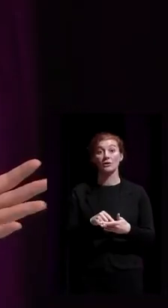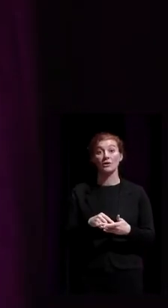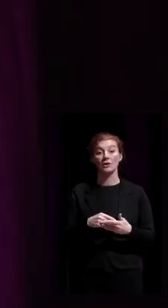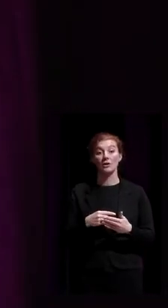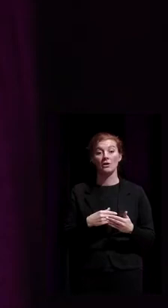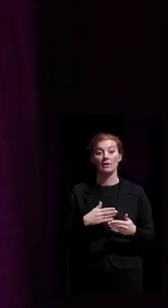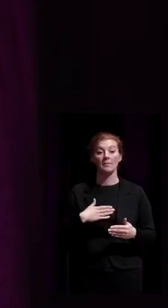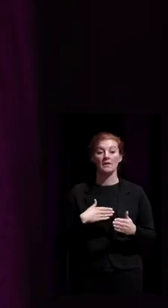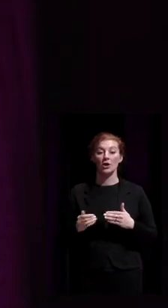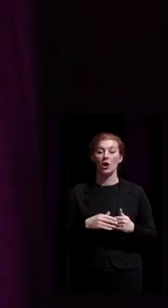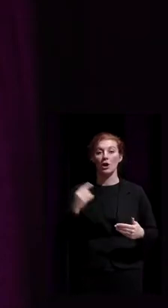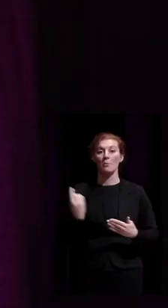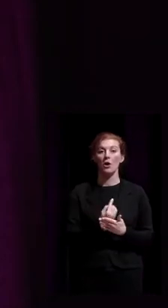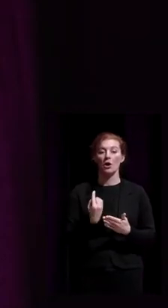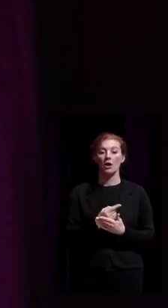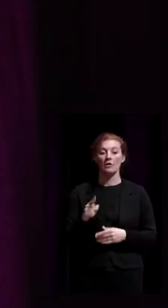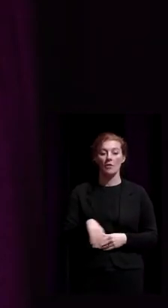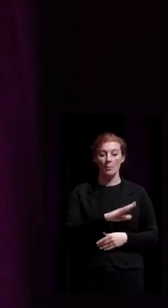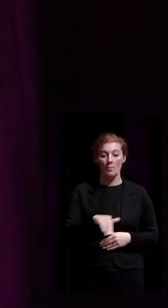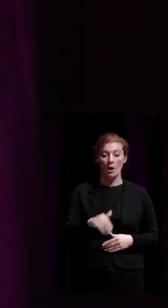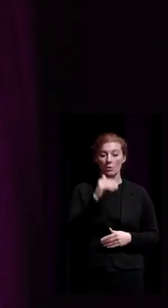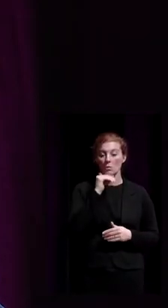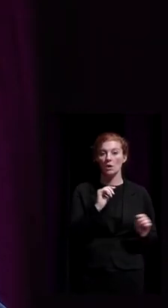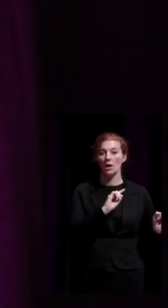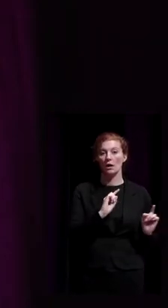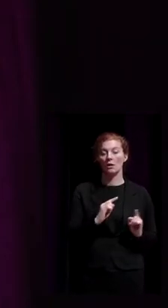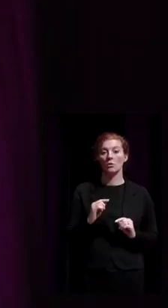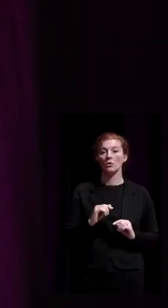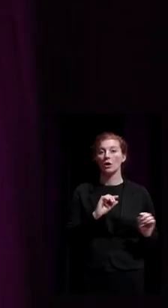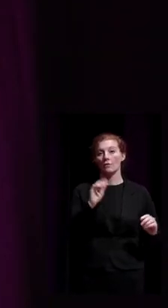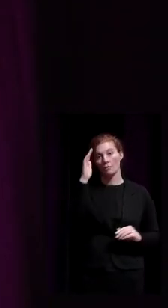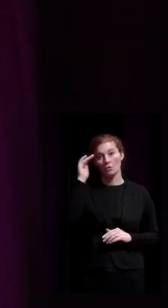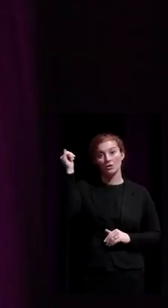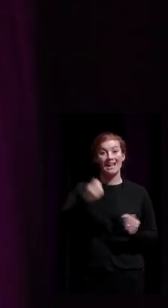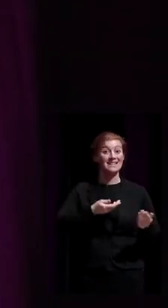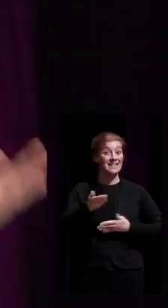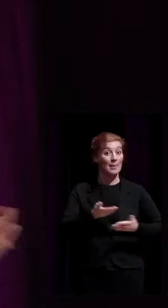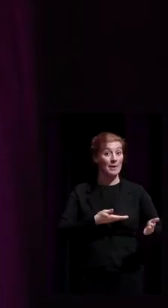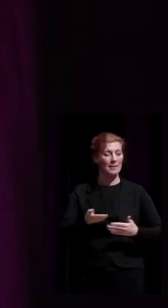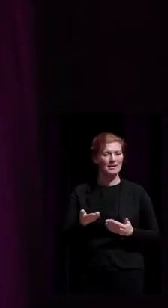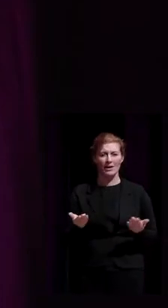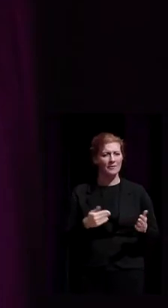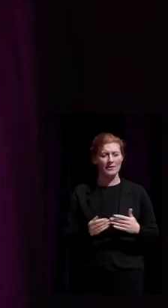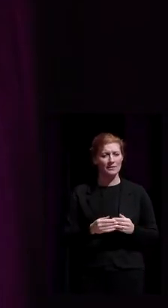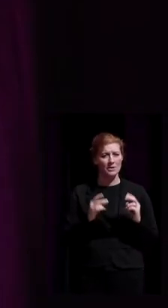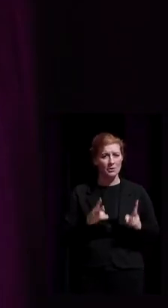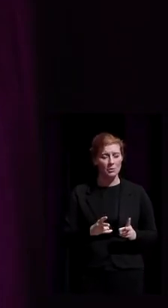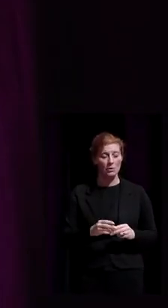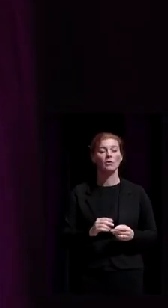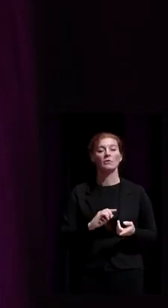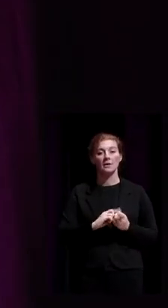barn, unga och vuxna att samarbeta. Och varför ska man göra det då? Jo, det är för att bättre kunna